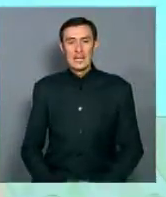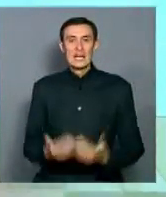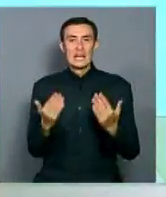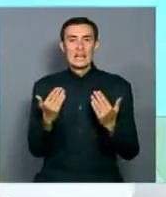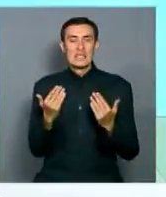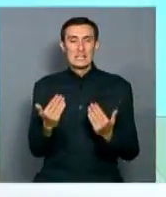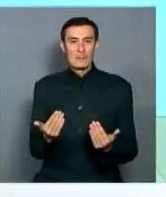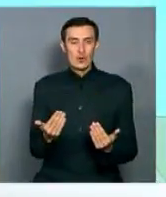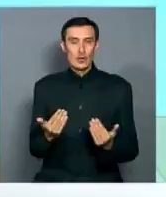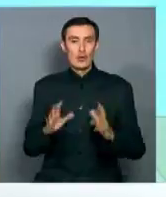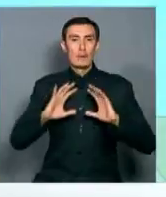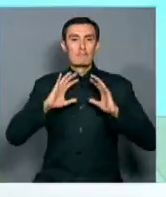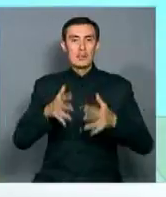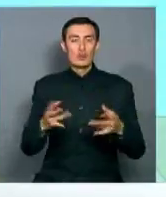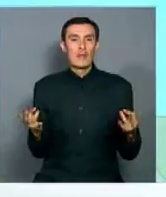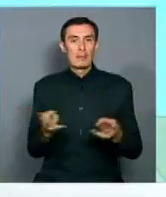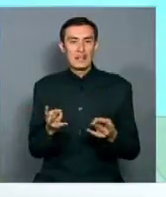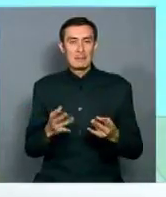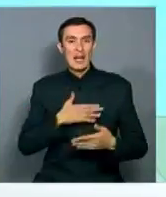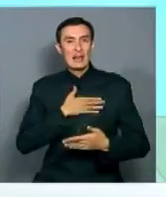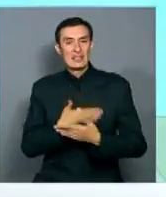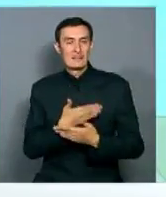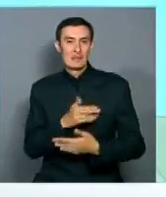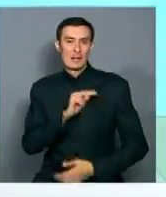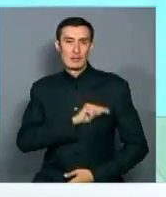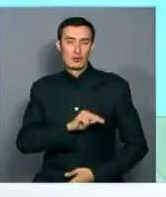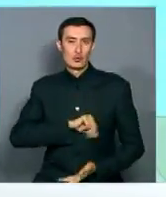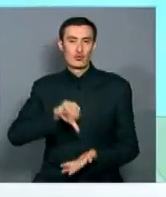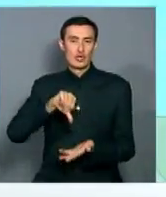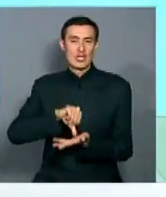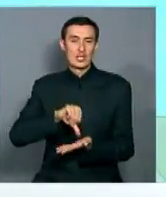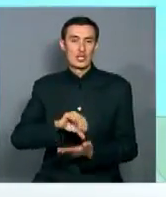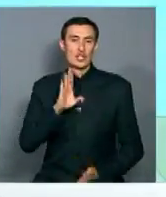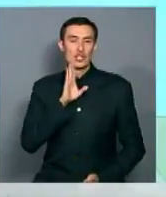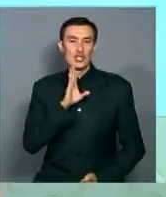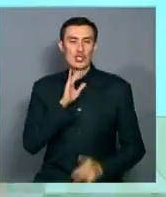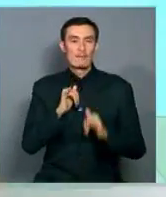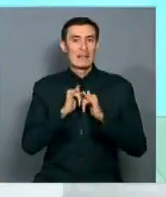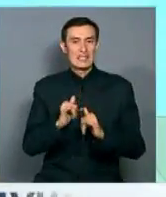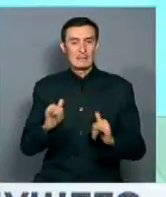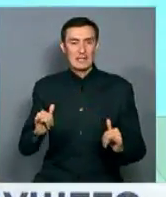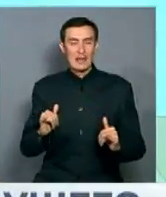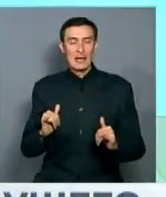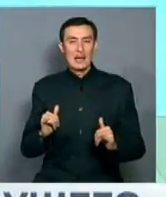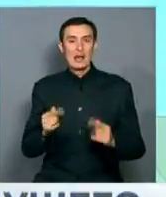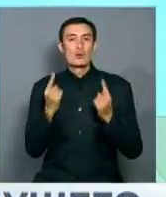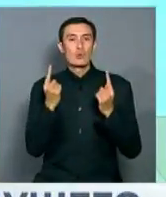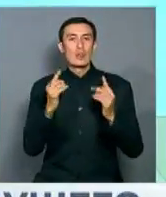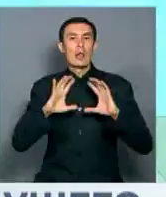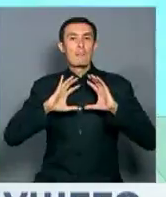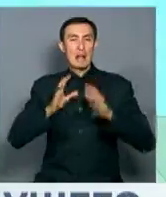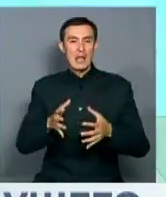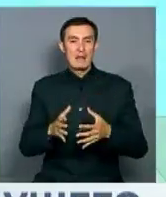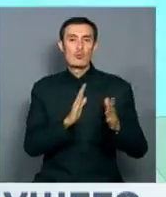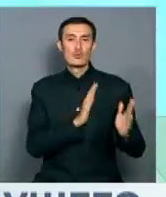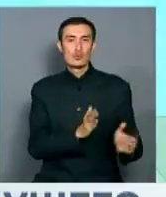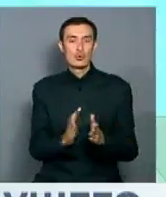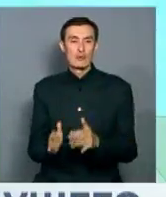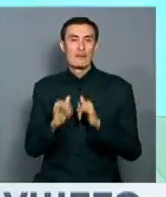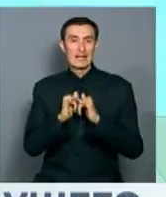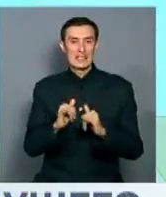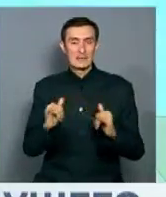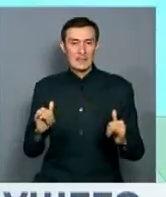Сегодня миру необходима активизация участия женщин в развитии глобального устойчивого роста